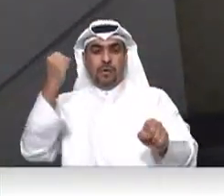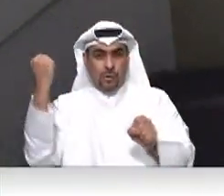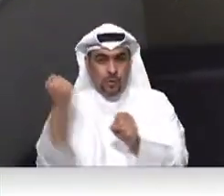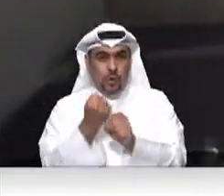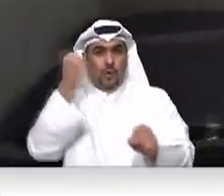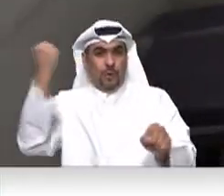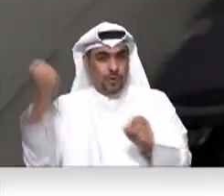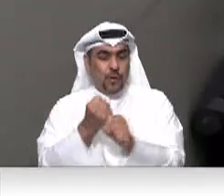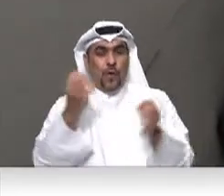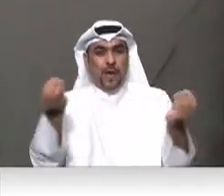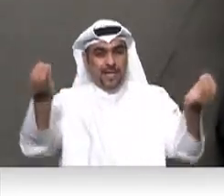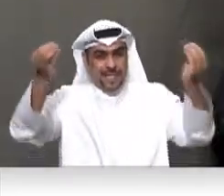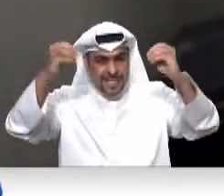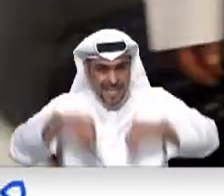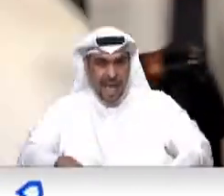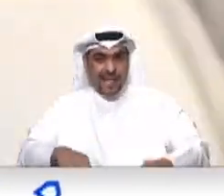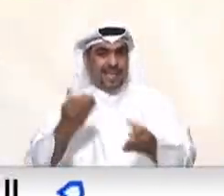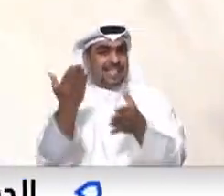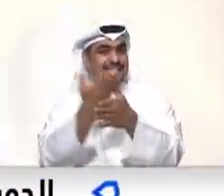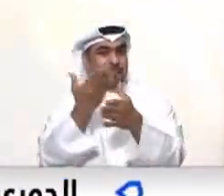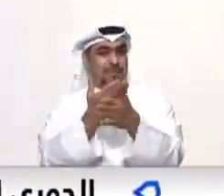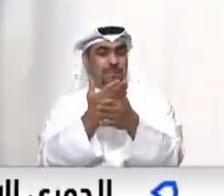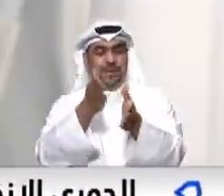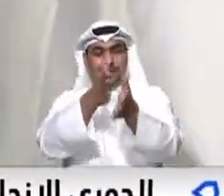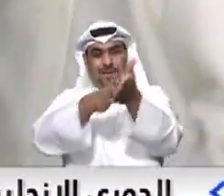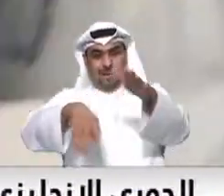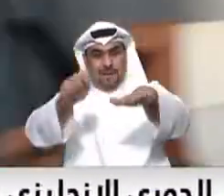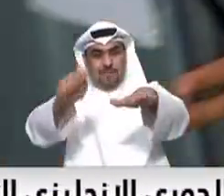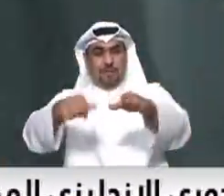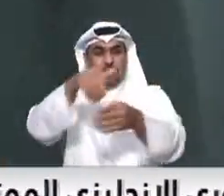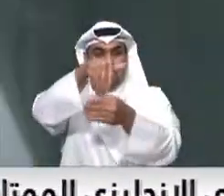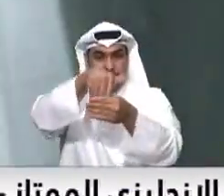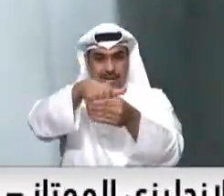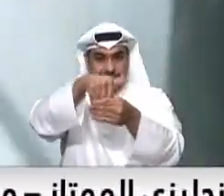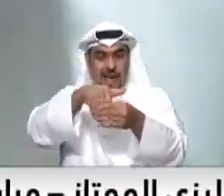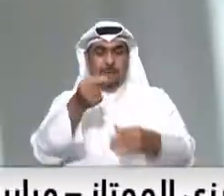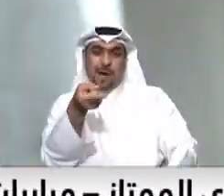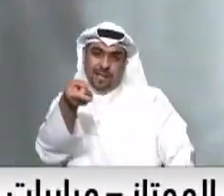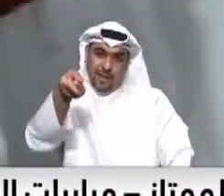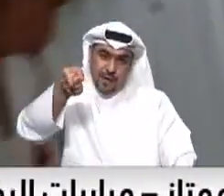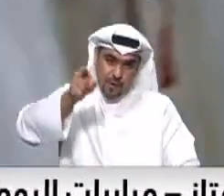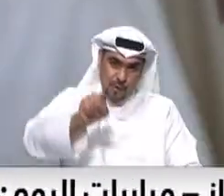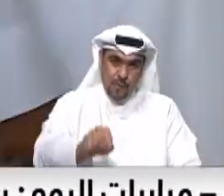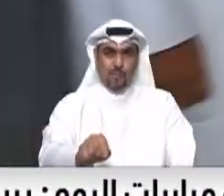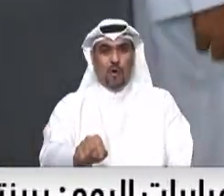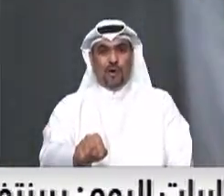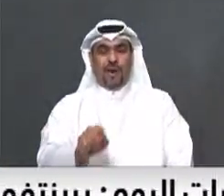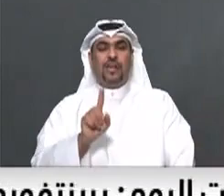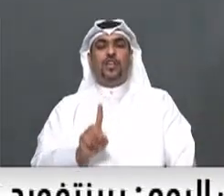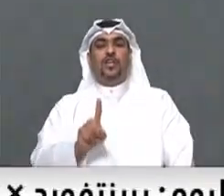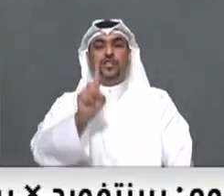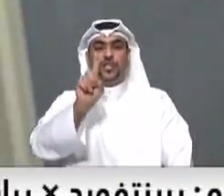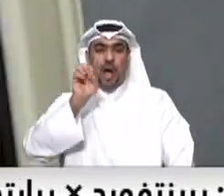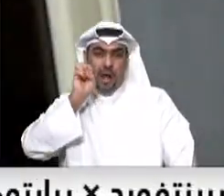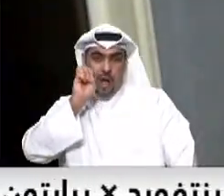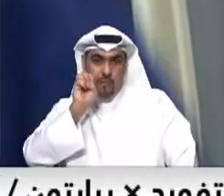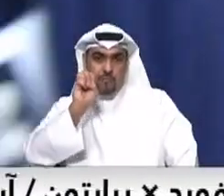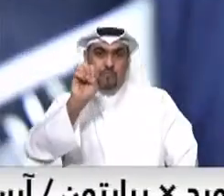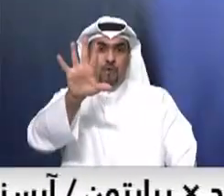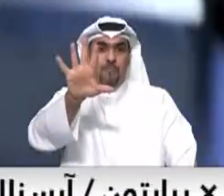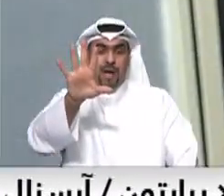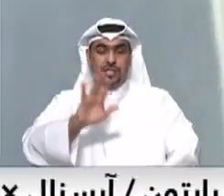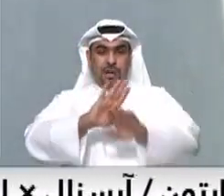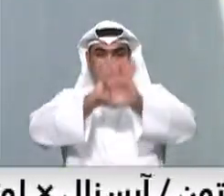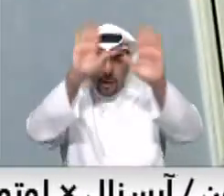الجهود وتسابق الزمن لتسخير الامكانيات والطاقات كافه بغيه ضمان تغطيه وافيه ومهنيه